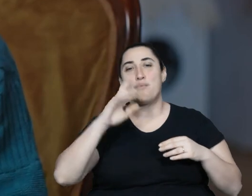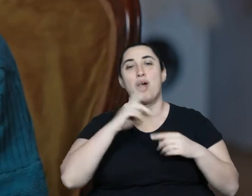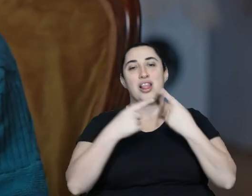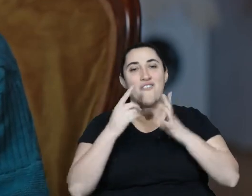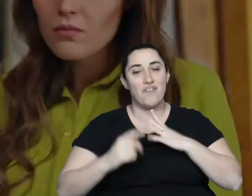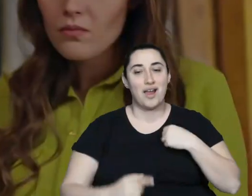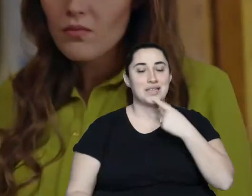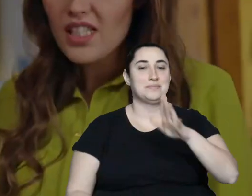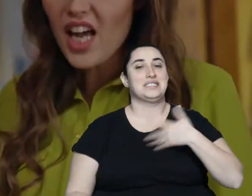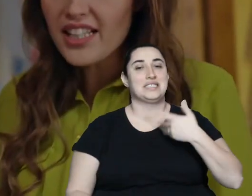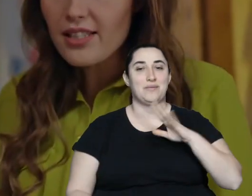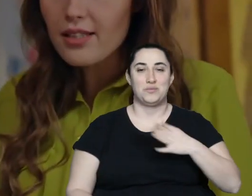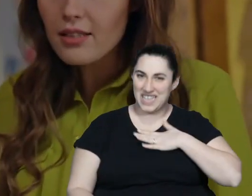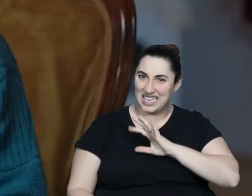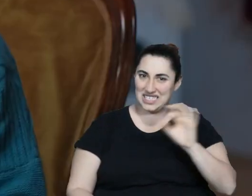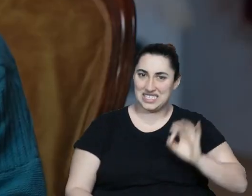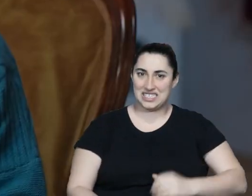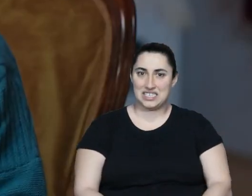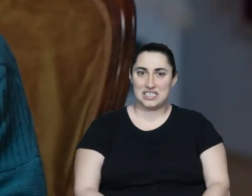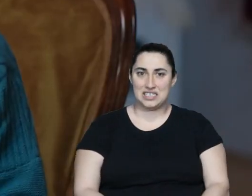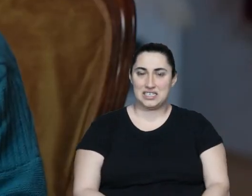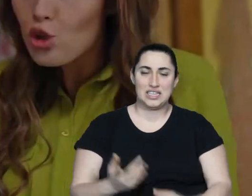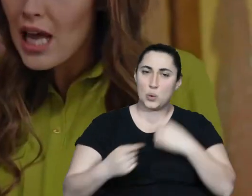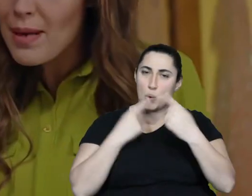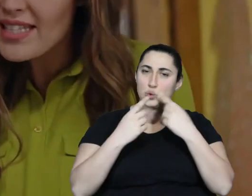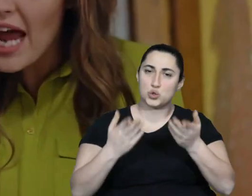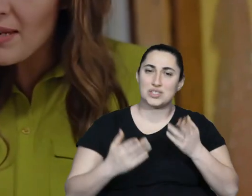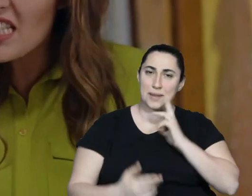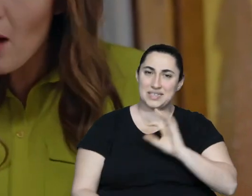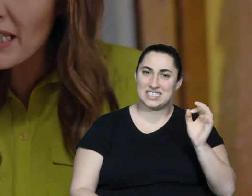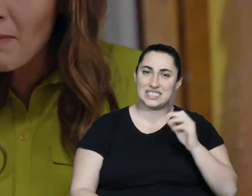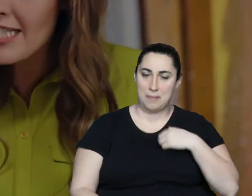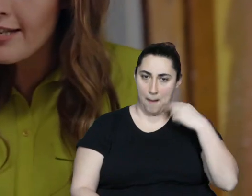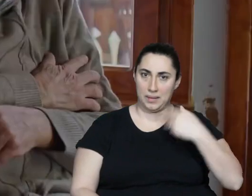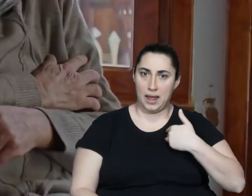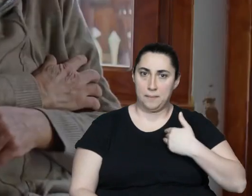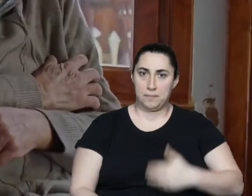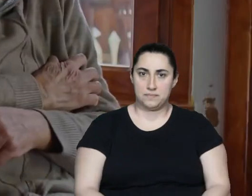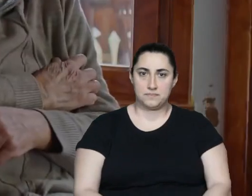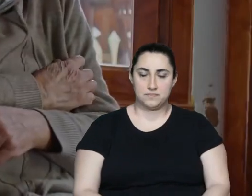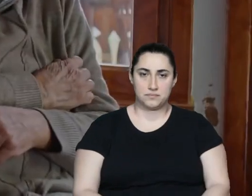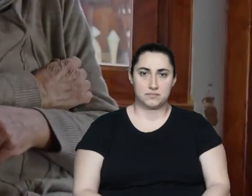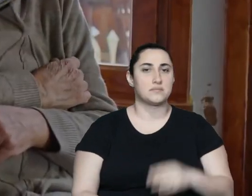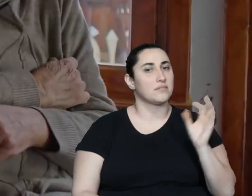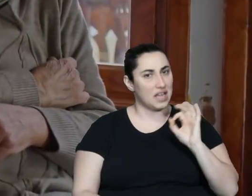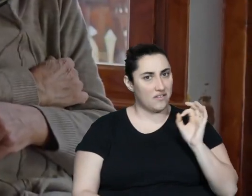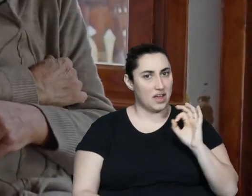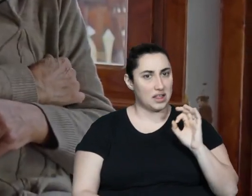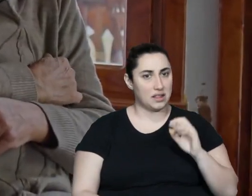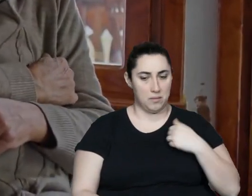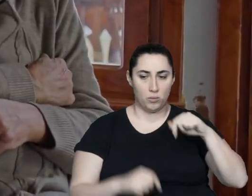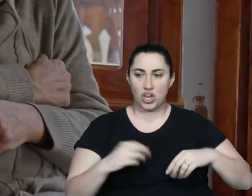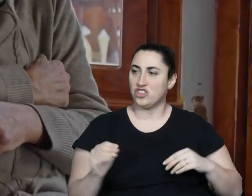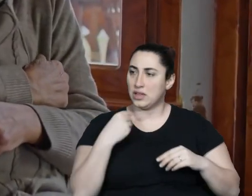şimdi söylemek istemiyorum sana. Saygısız. Ne biçim konuşuyorsun sen benimle? Terbiyesiz ablanım ben senin. Evet. Yumurtadan